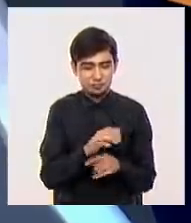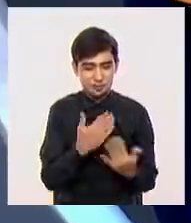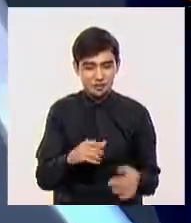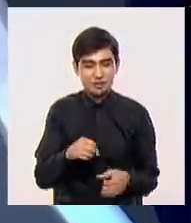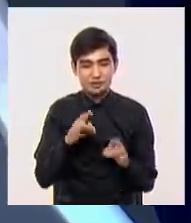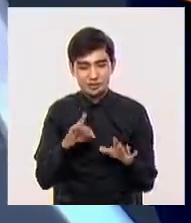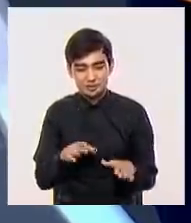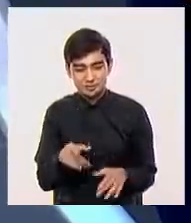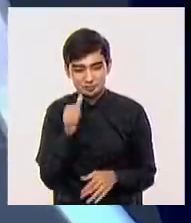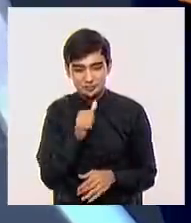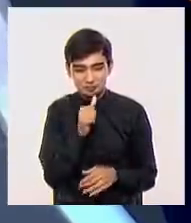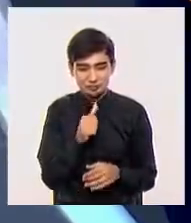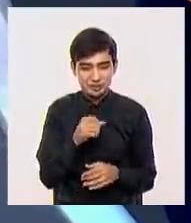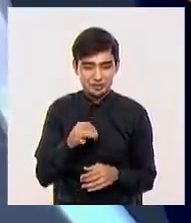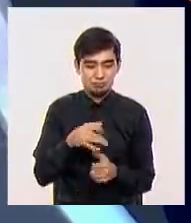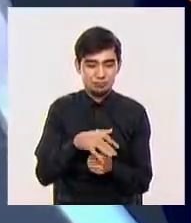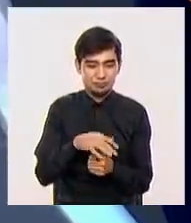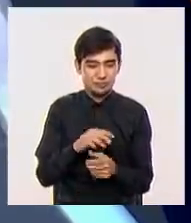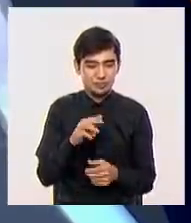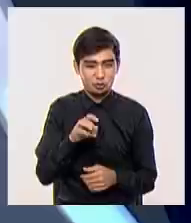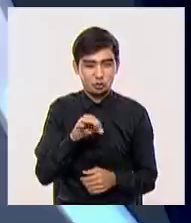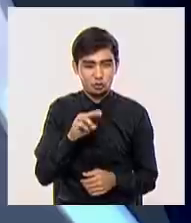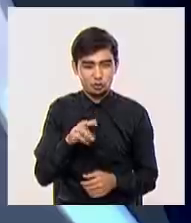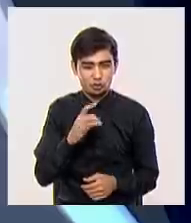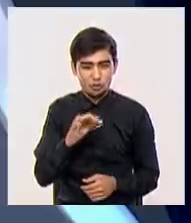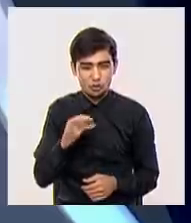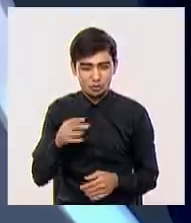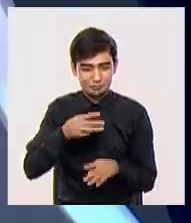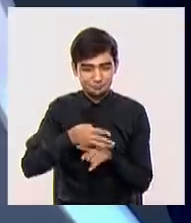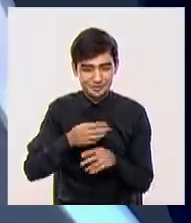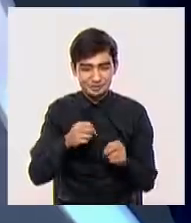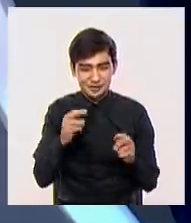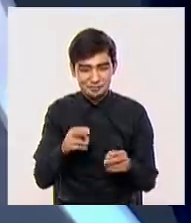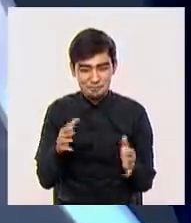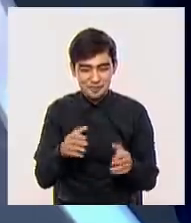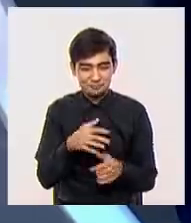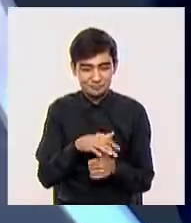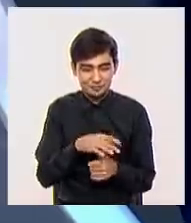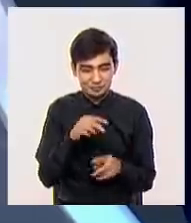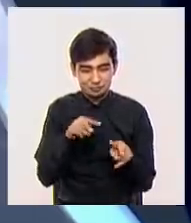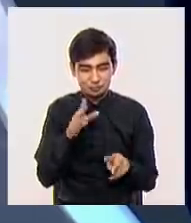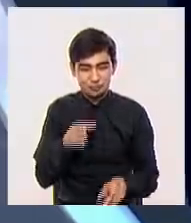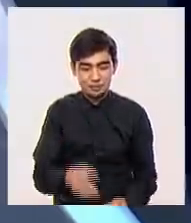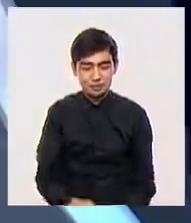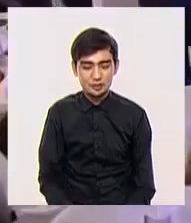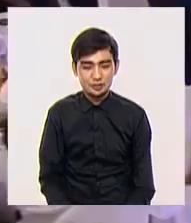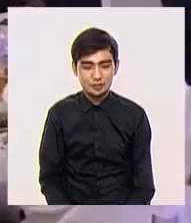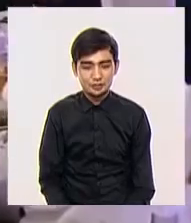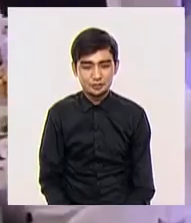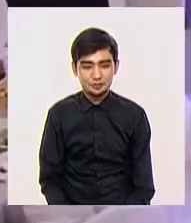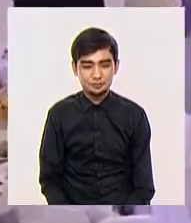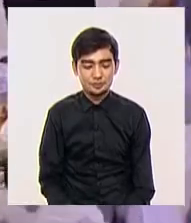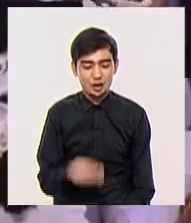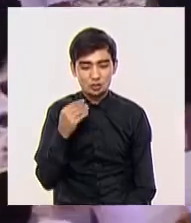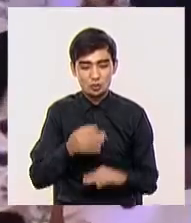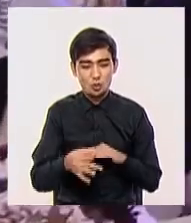тойханалар әуеде дрон арқылы бақыланады. Осылайша биліктегілер тойшыл қауымды тезге салмақ.